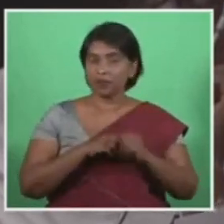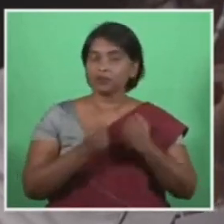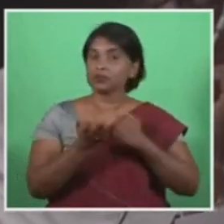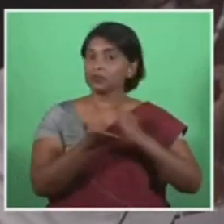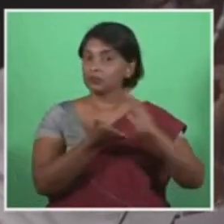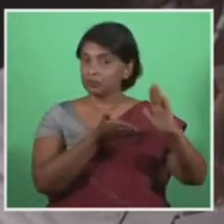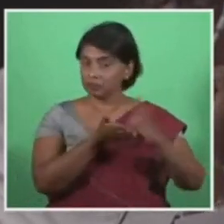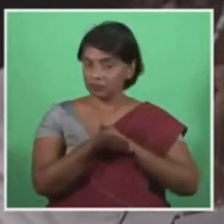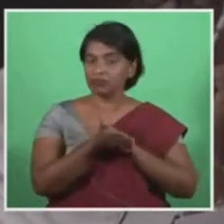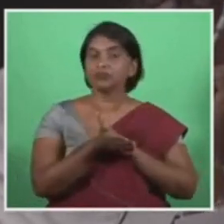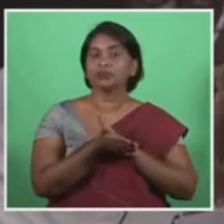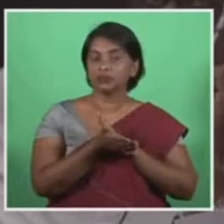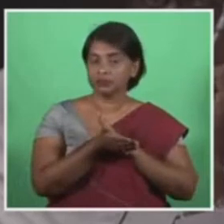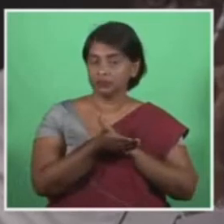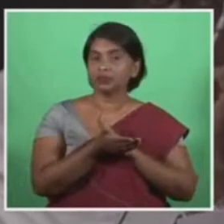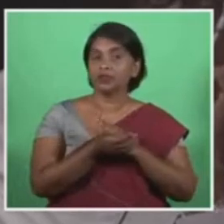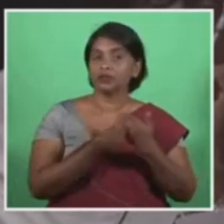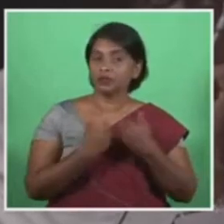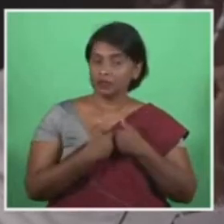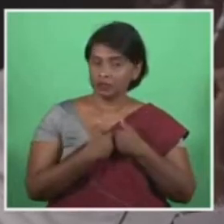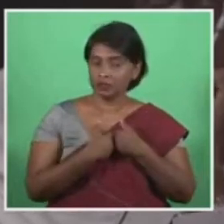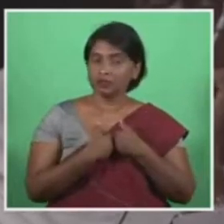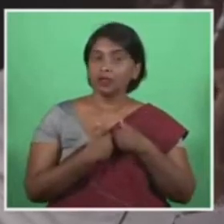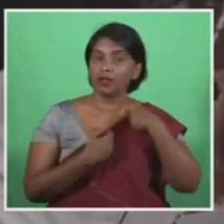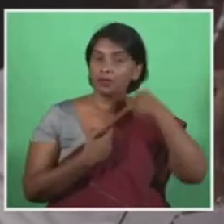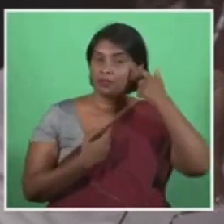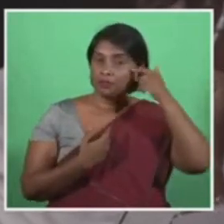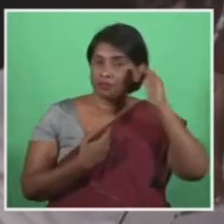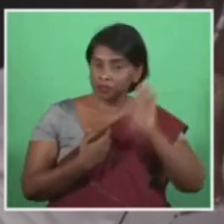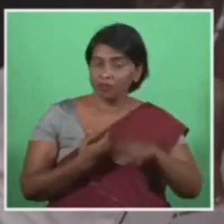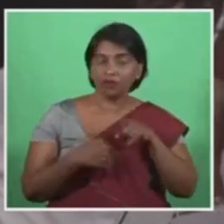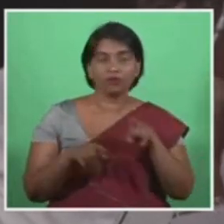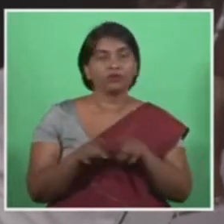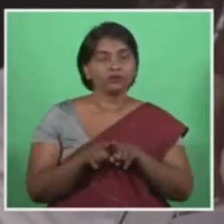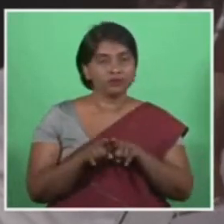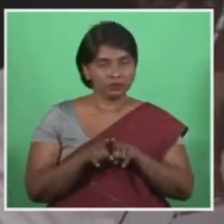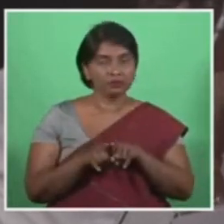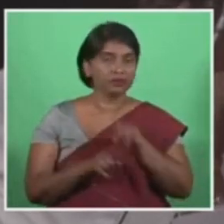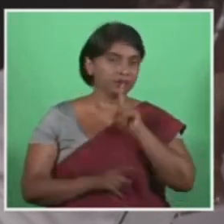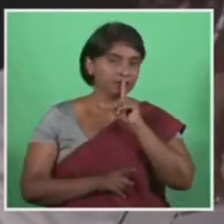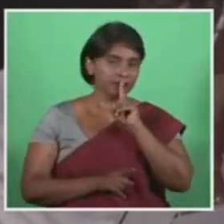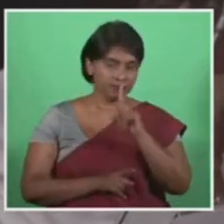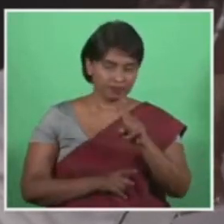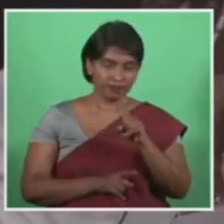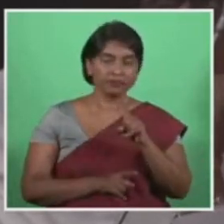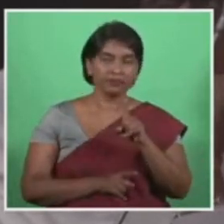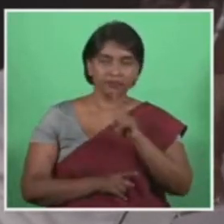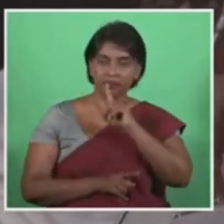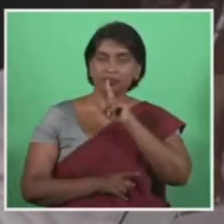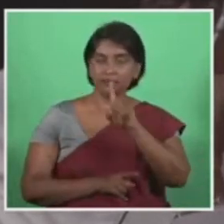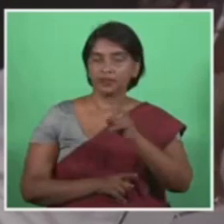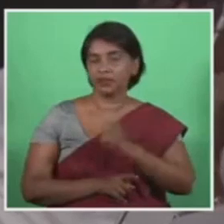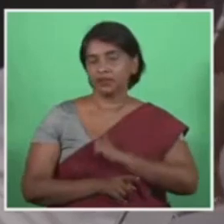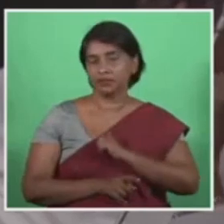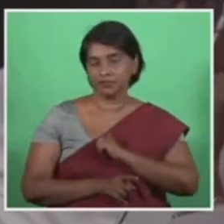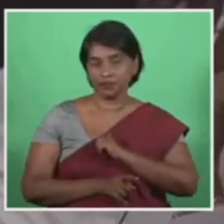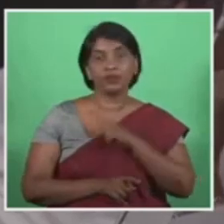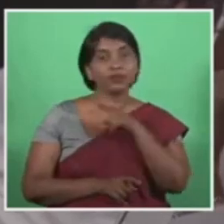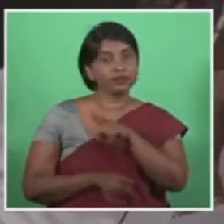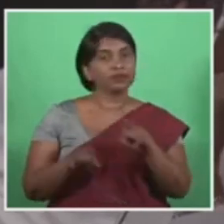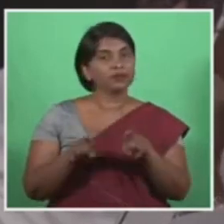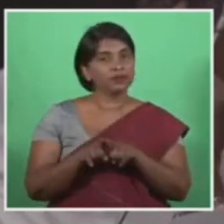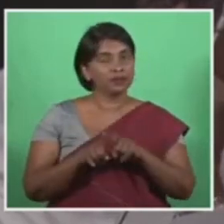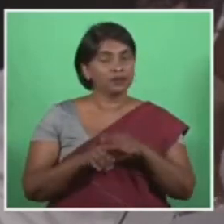सहयोगे अप बलापुरत्वेन भव संधान कोट संधान करंट कैमति